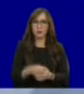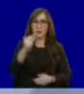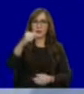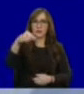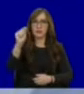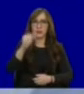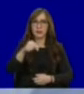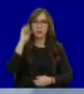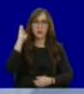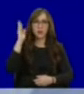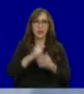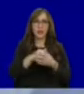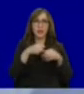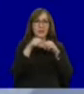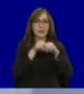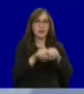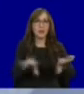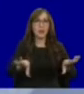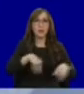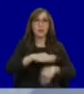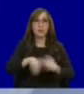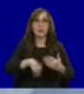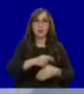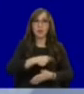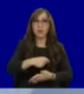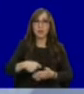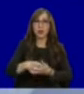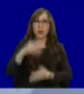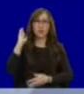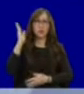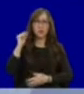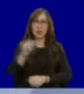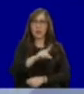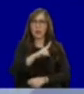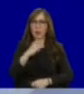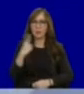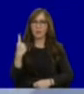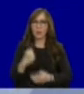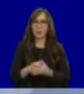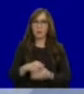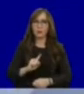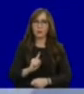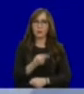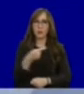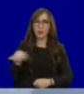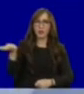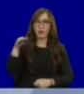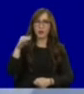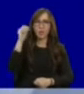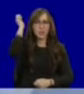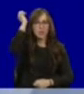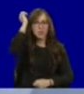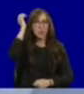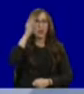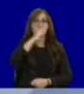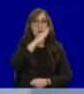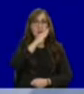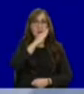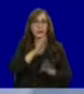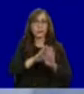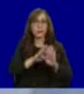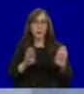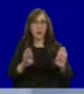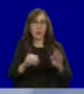sudah tersebar ke semua sekolah, sudah berbulan-bulan kita tahu sejak zona hijau dan kuning pun dibuka. Ini sama saja daftar